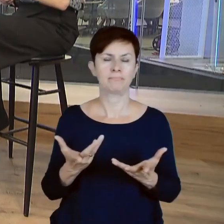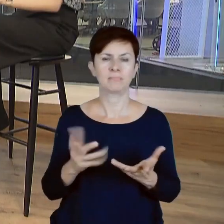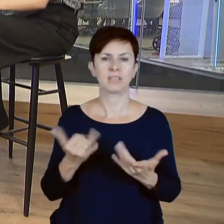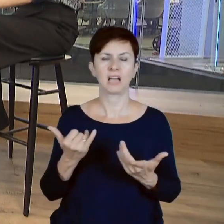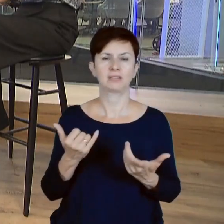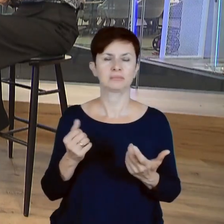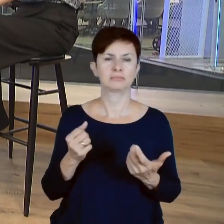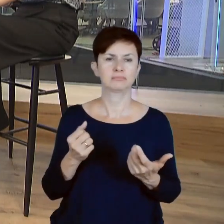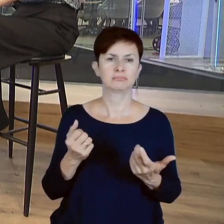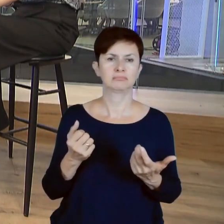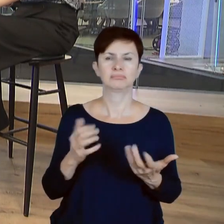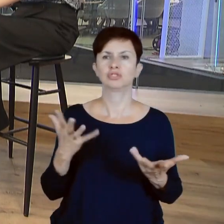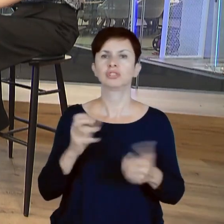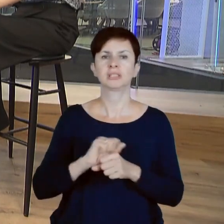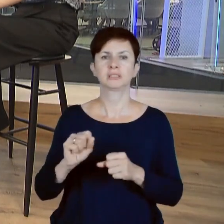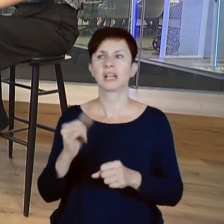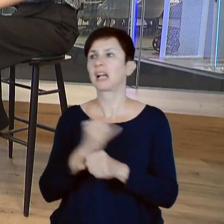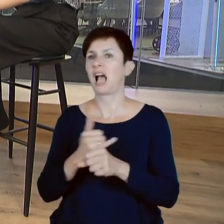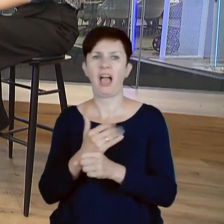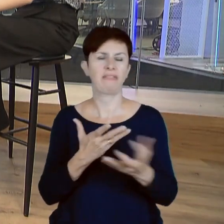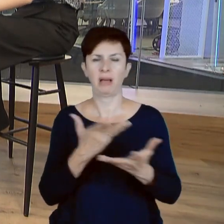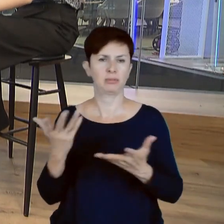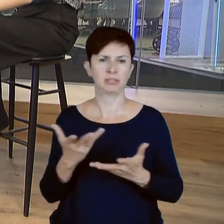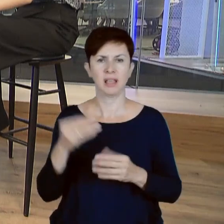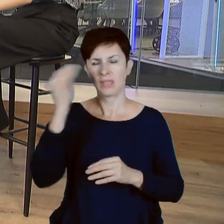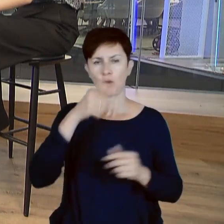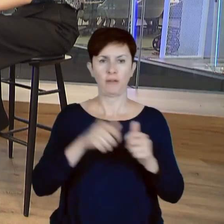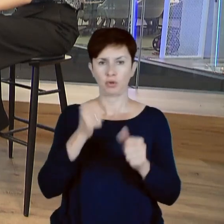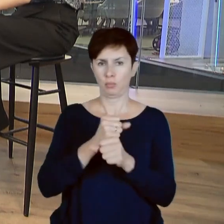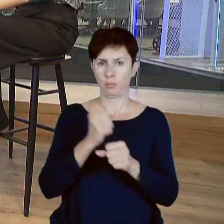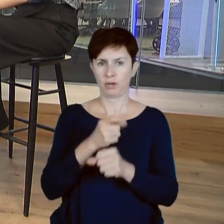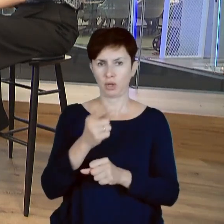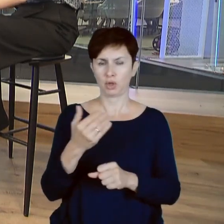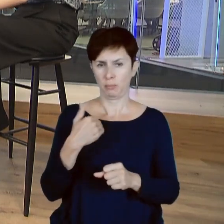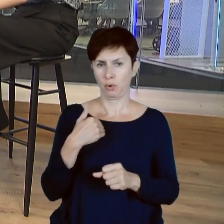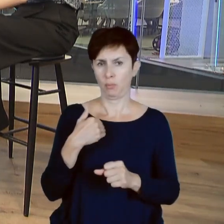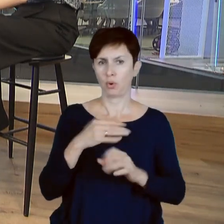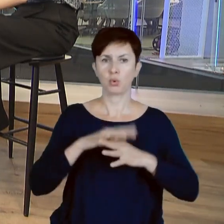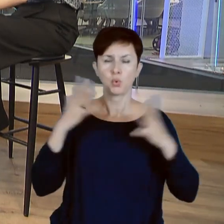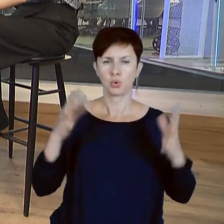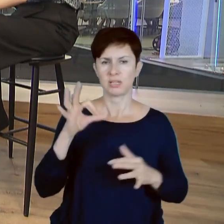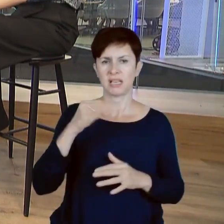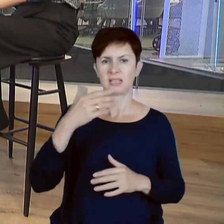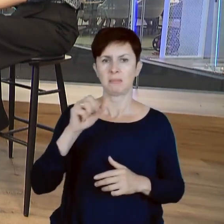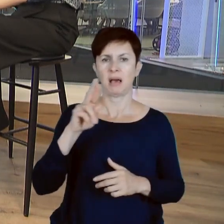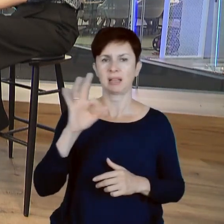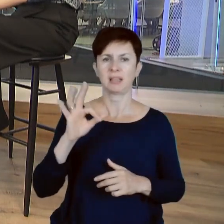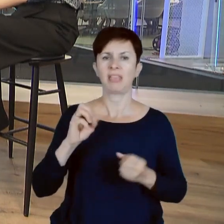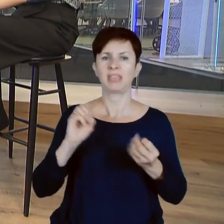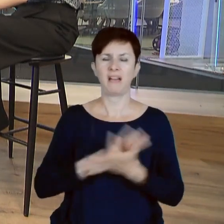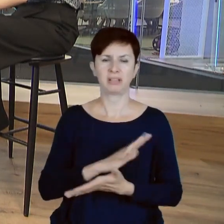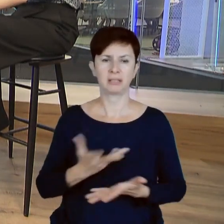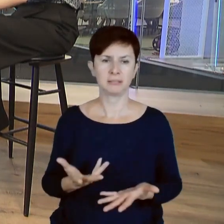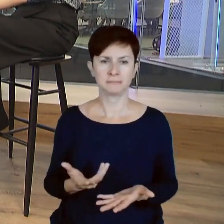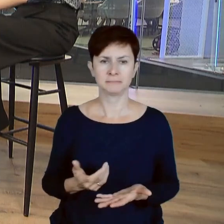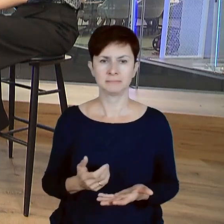jest kawa. Nauka współpracy to byłby bardzo duży smart nawyk, prawda? I też chyba zakorzeniony w tym, czego